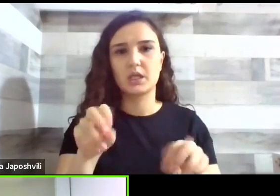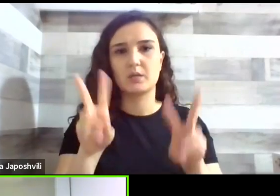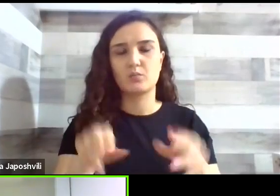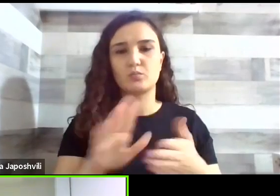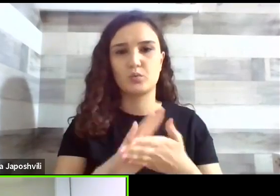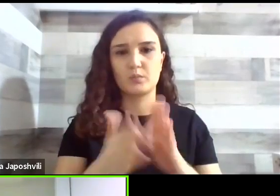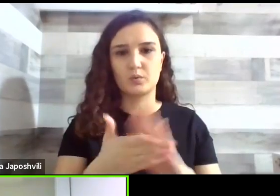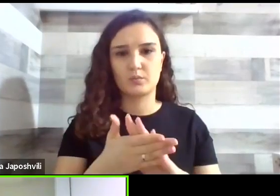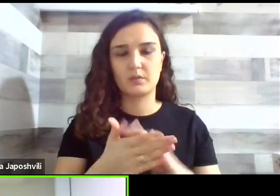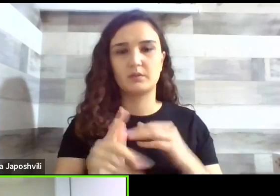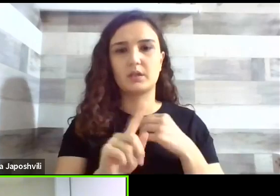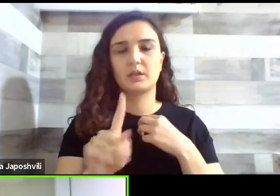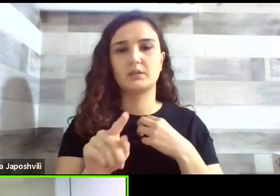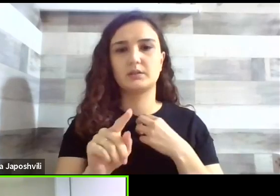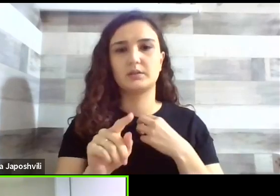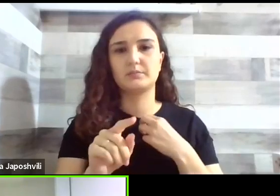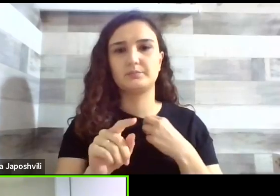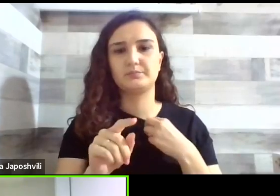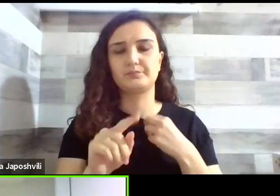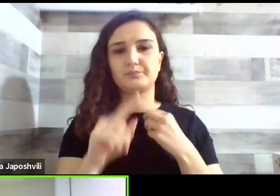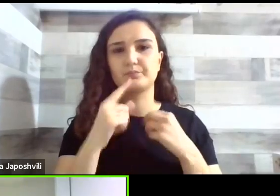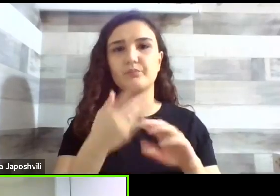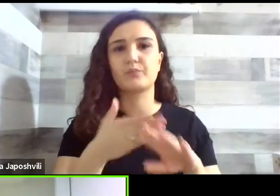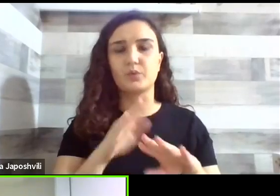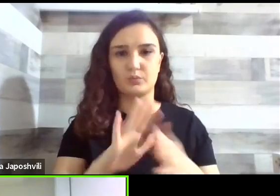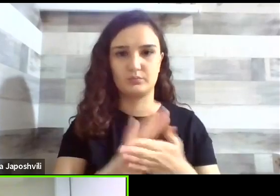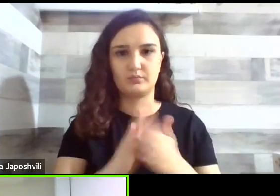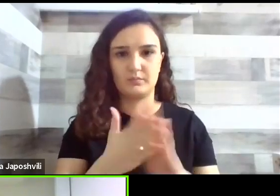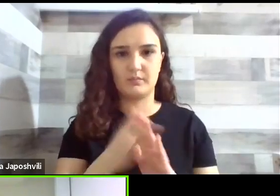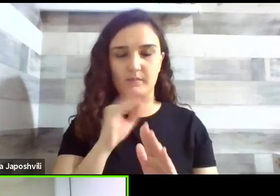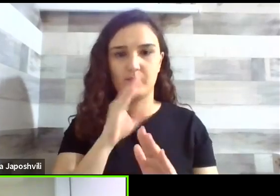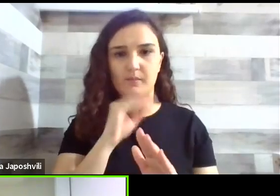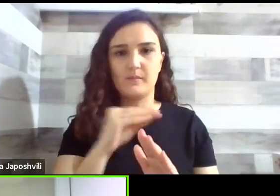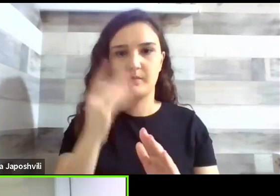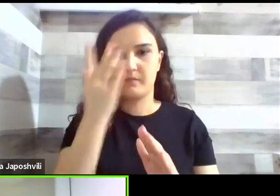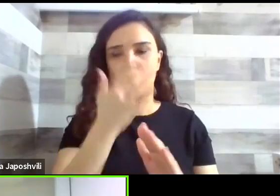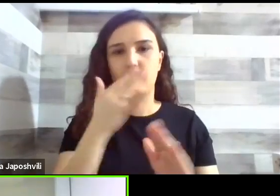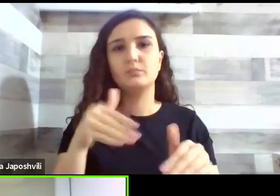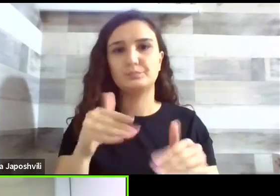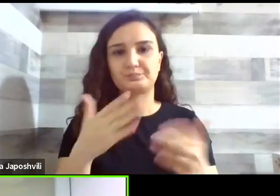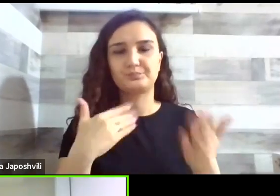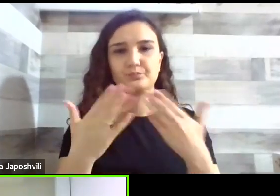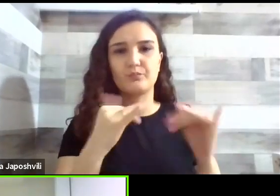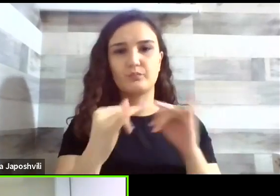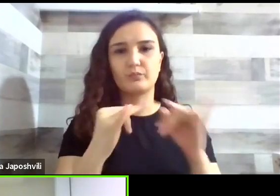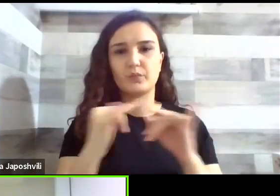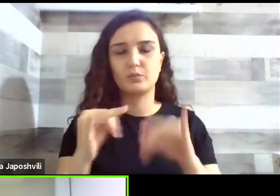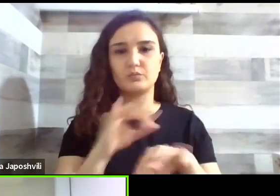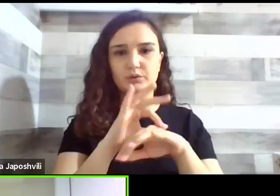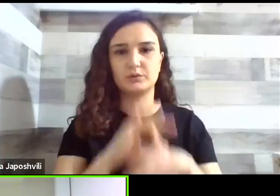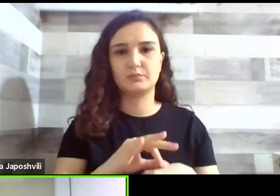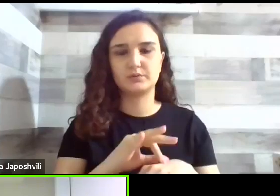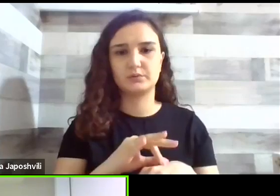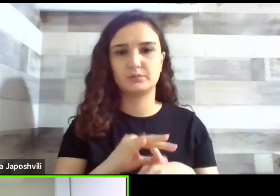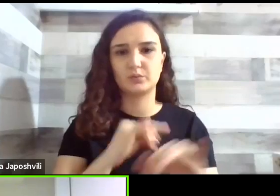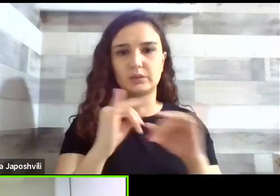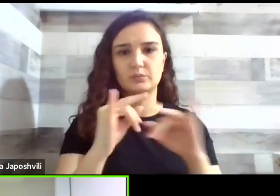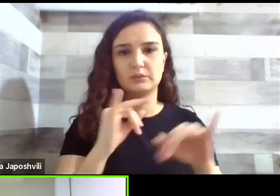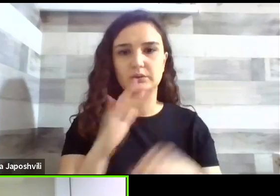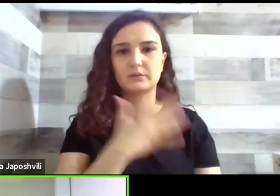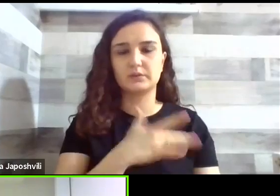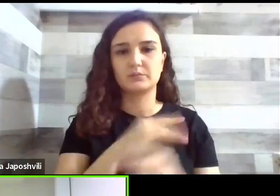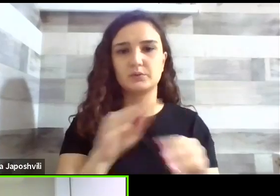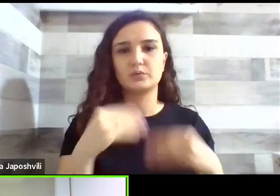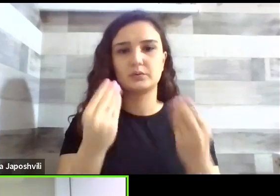მდგომარეობა რაღაცა ძალიან რთული მდგომარეობა, როდესაც წარმოუდგენელია ხო კონტაქტური თერაპიის ჩატარება და კონტაქტურად სერვისის